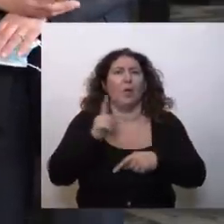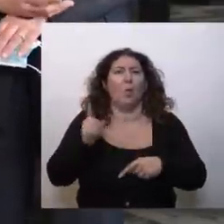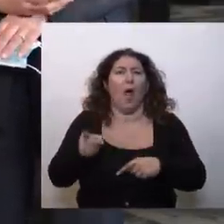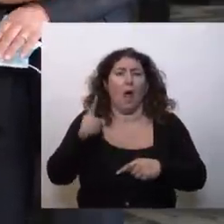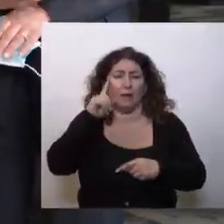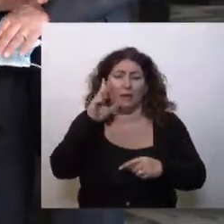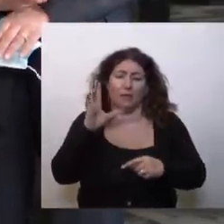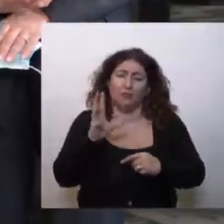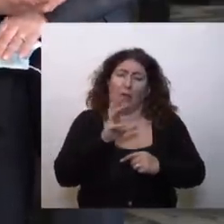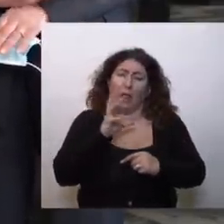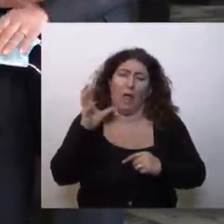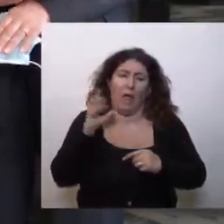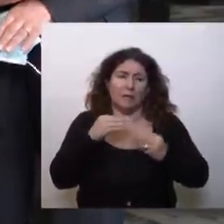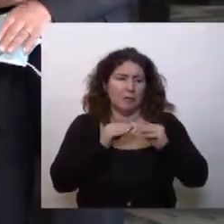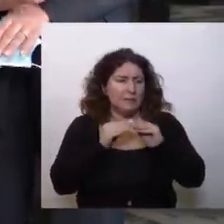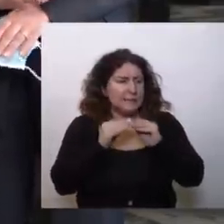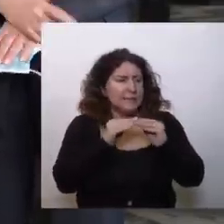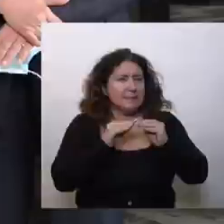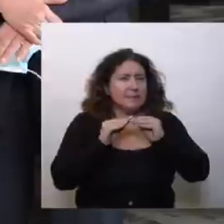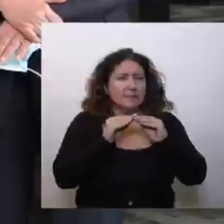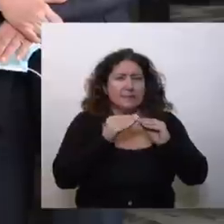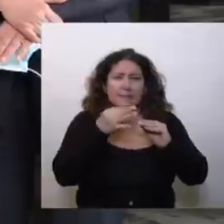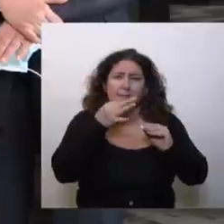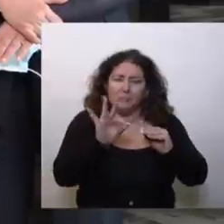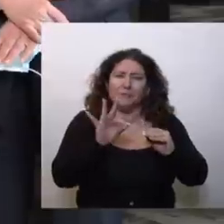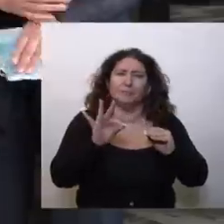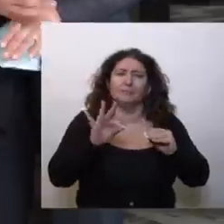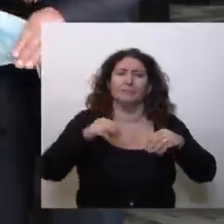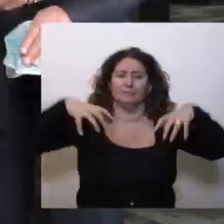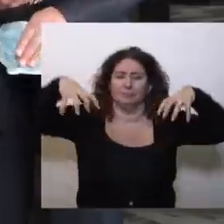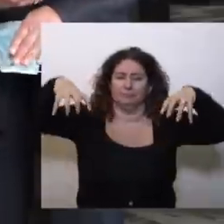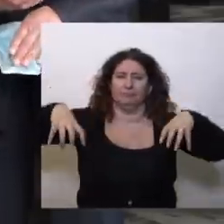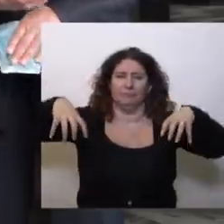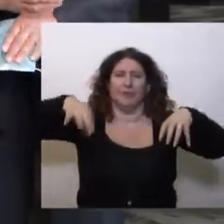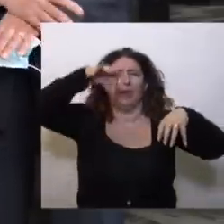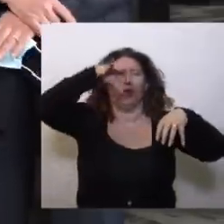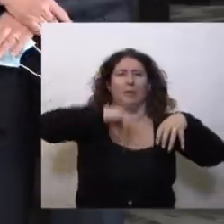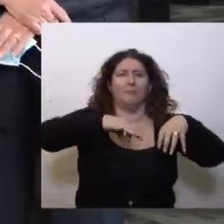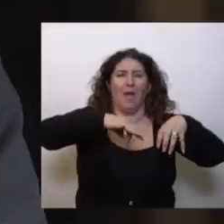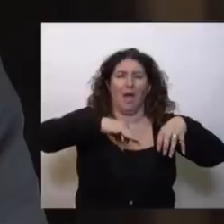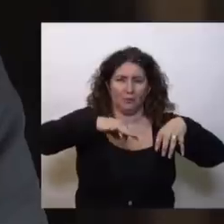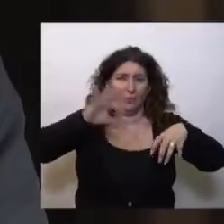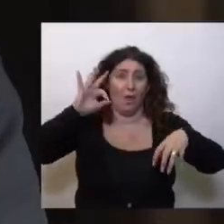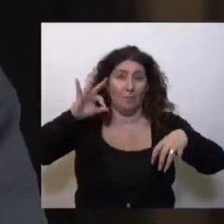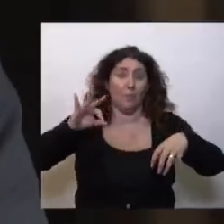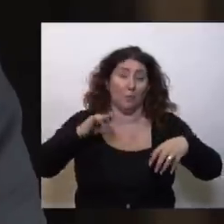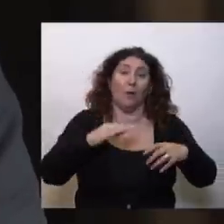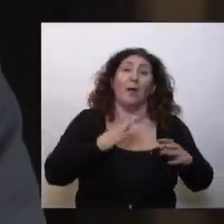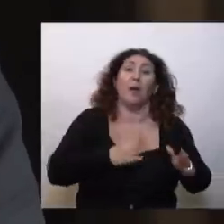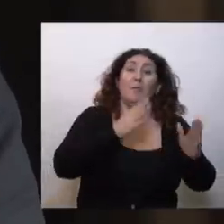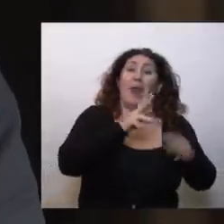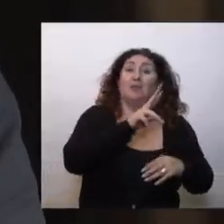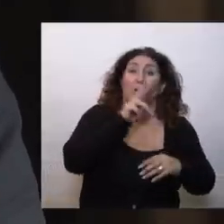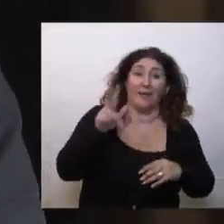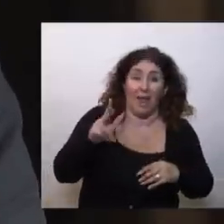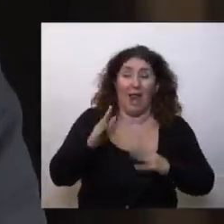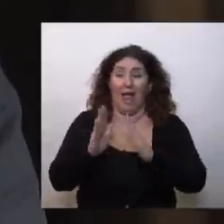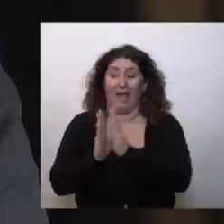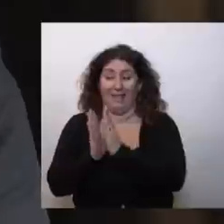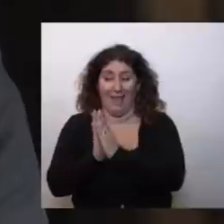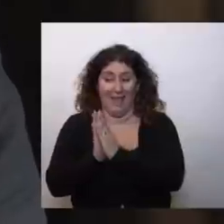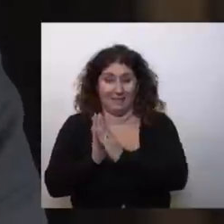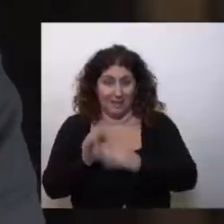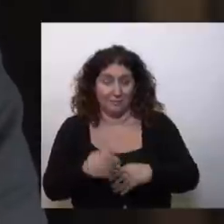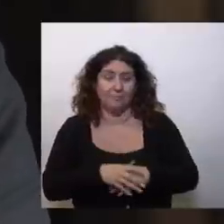genialità, riesce ad incastrare questo edificio tra il palazzo e la chiesa, e riesce a farlo